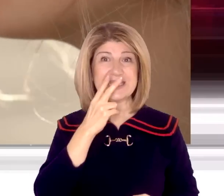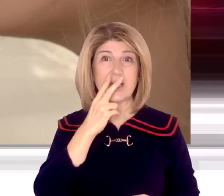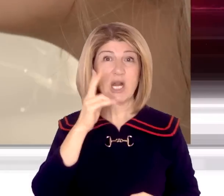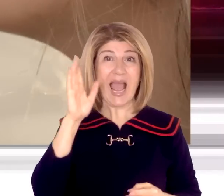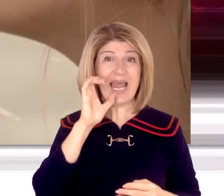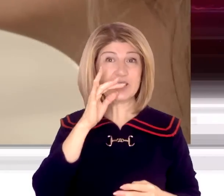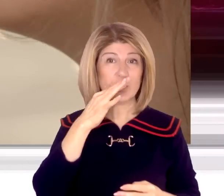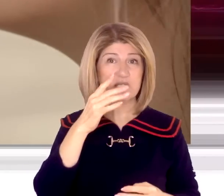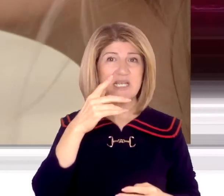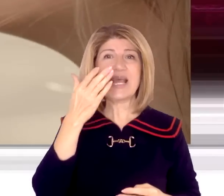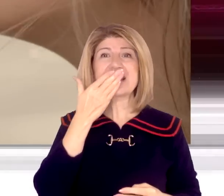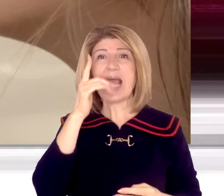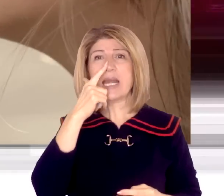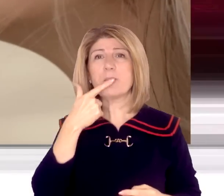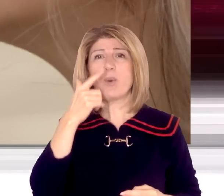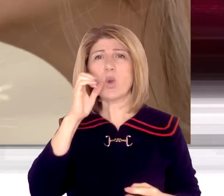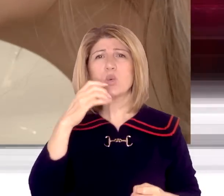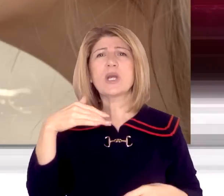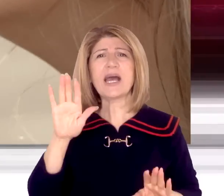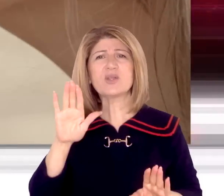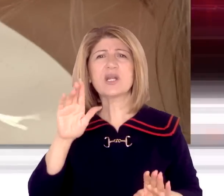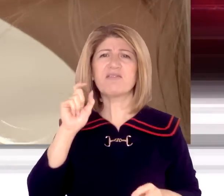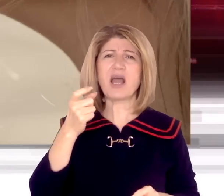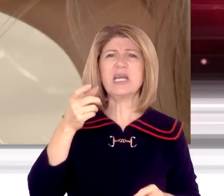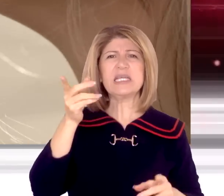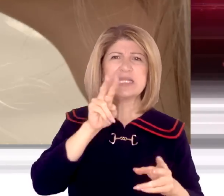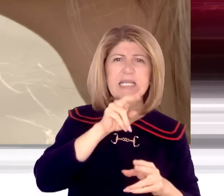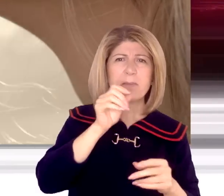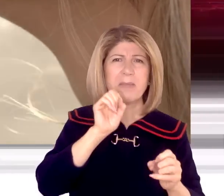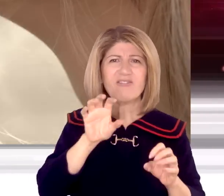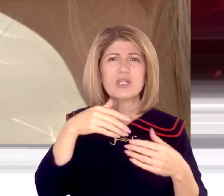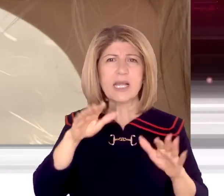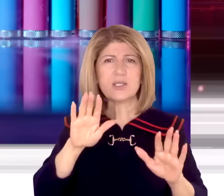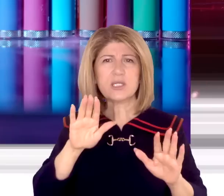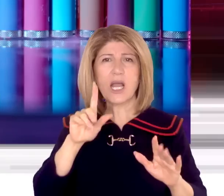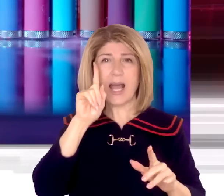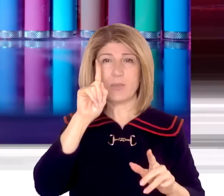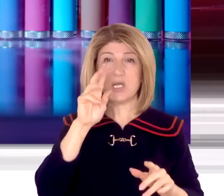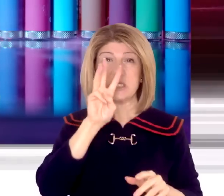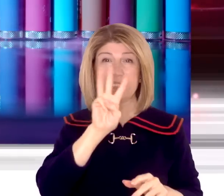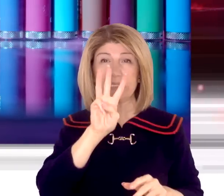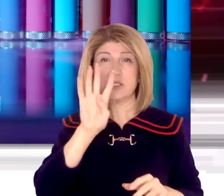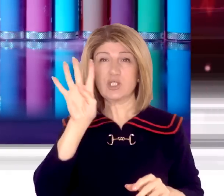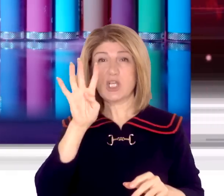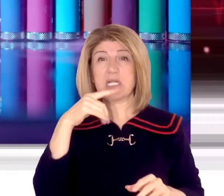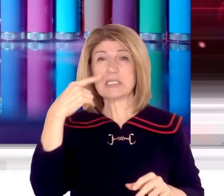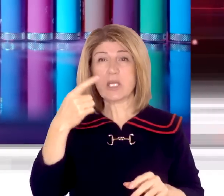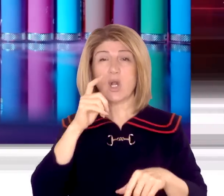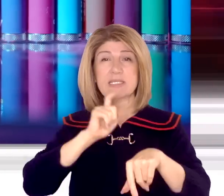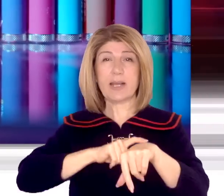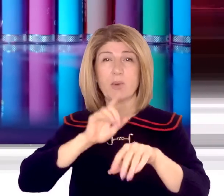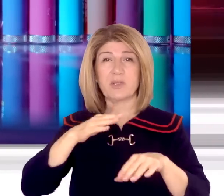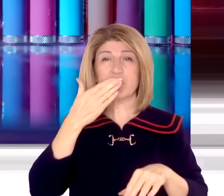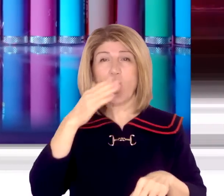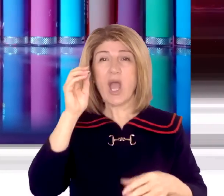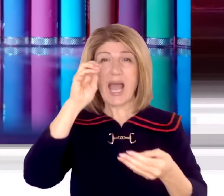درسته که سیگار الکترونیکی تنباکو نداره، تار و مونوکسید کربن هم تولید نمی‌کنه، اما حدود 30-40 سال دیگه زمان